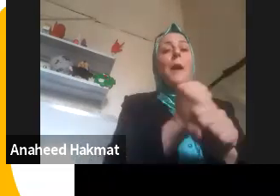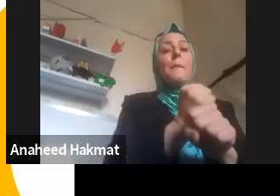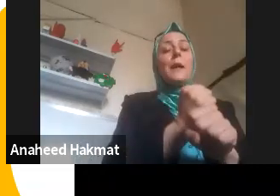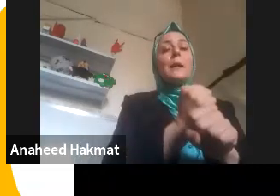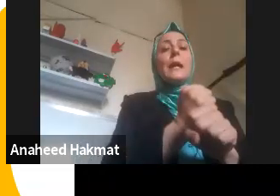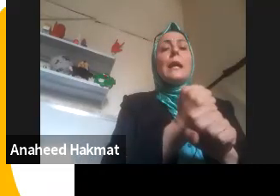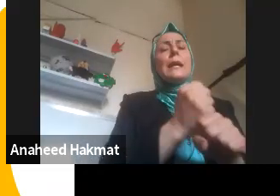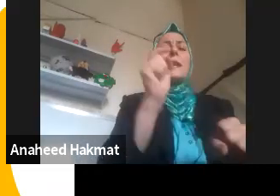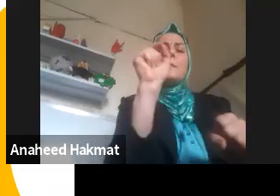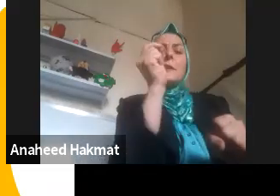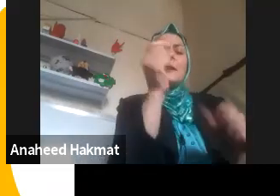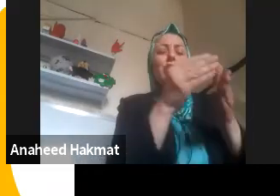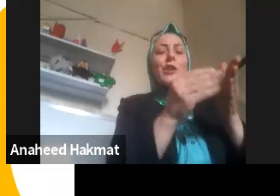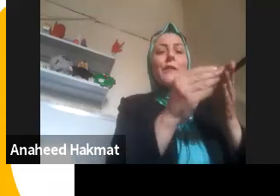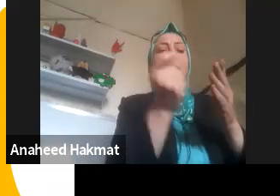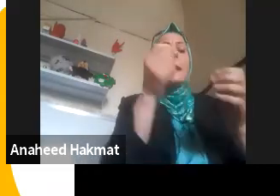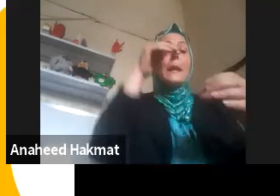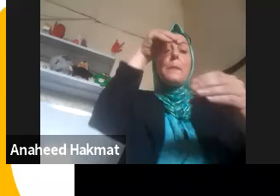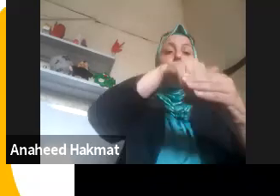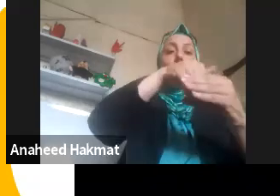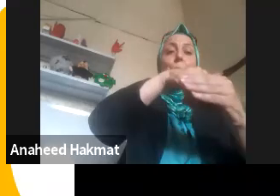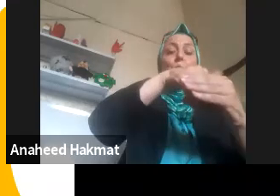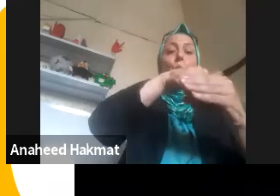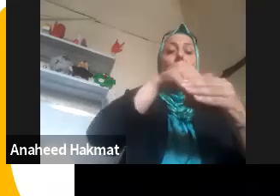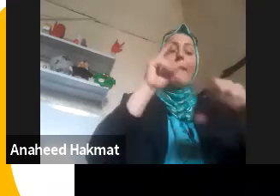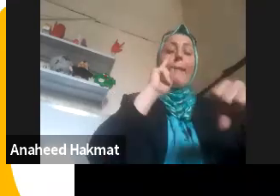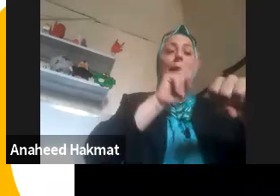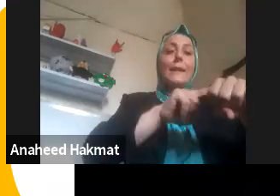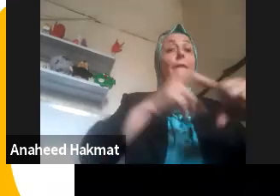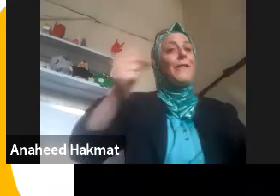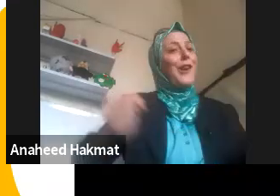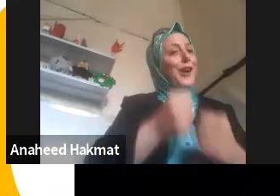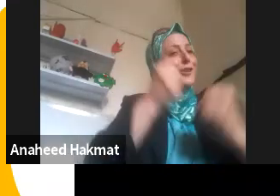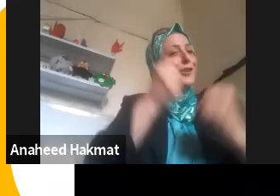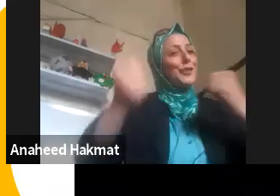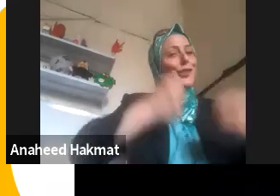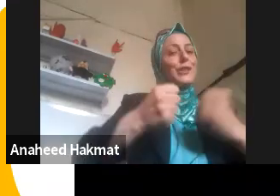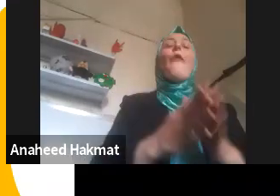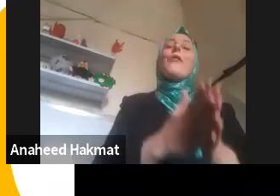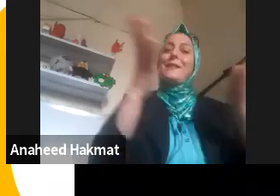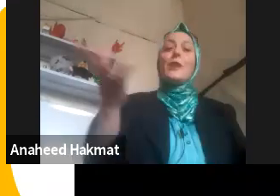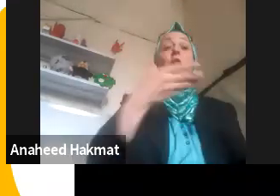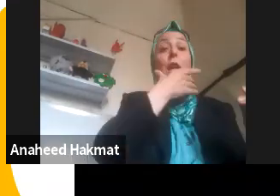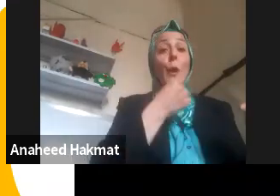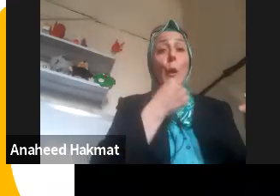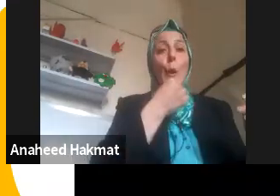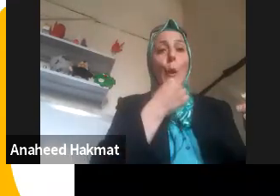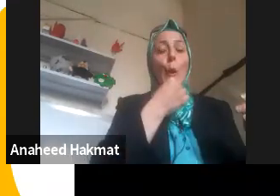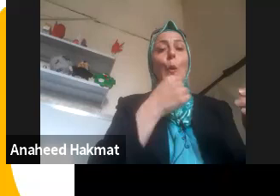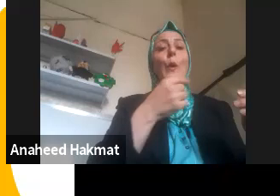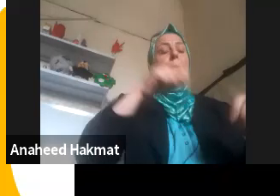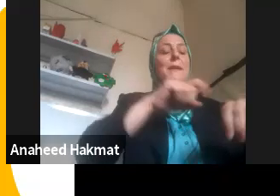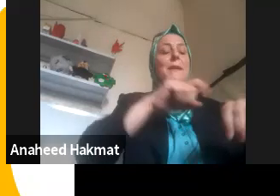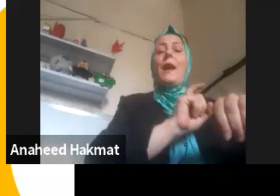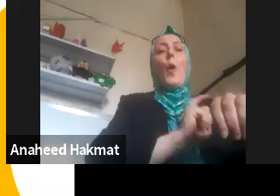اللي موجودة بالدليل. جوا الدليل في أنشطة واعتبارات كثير عظيمة تسوى تاخذ وقتها في الاطلاع